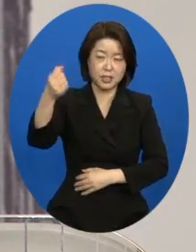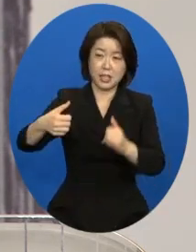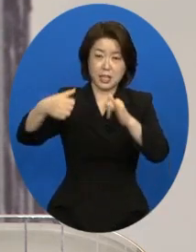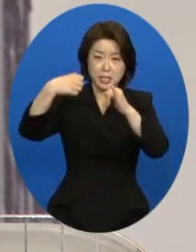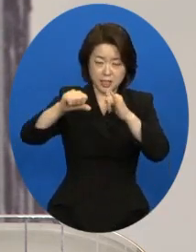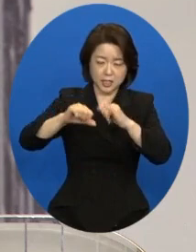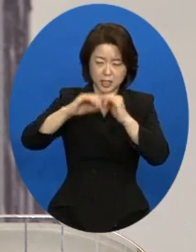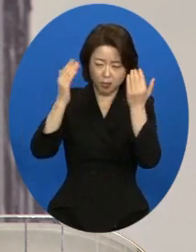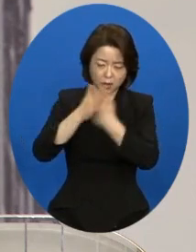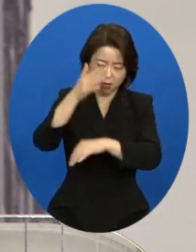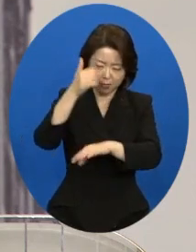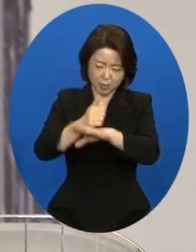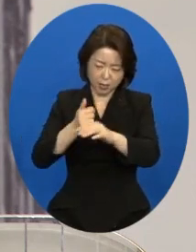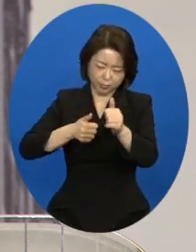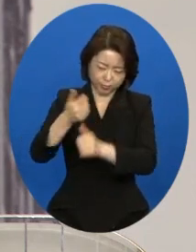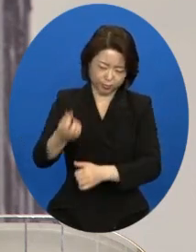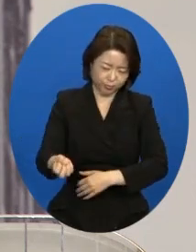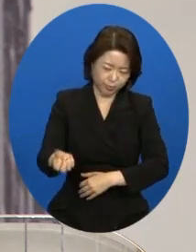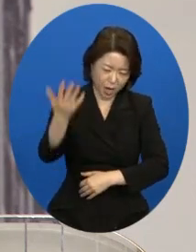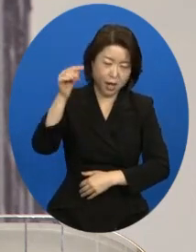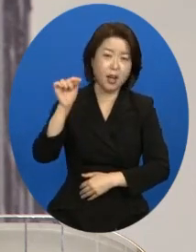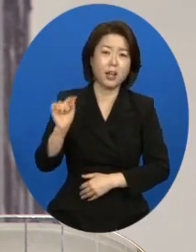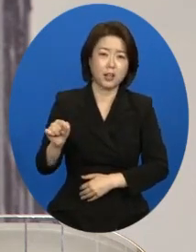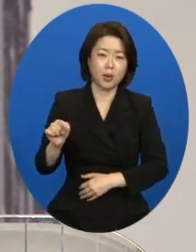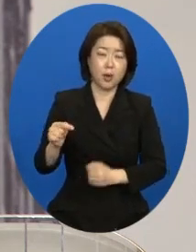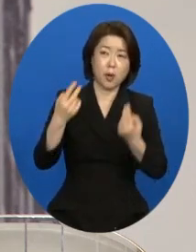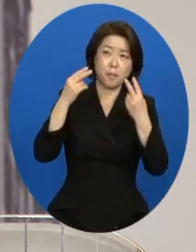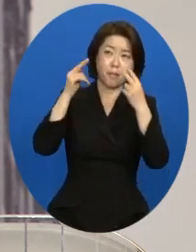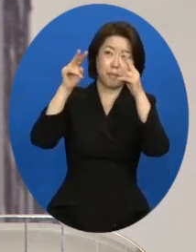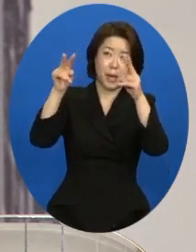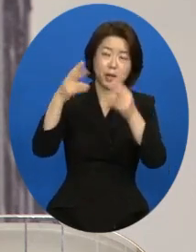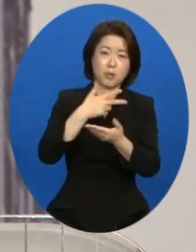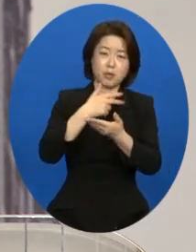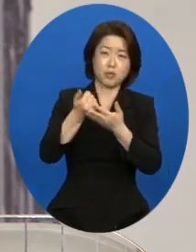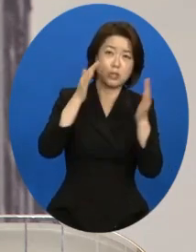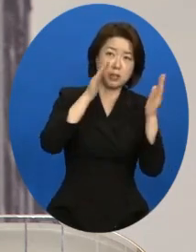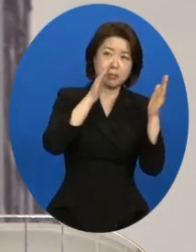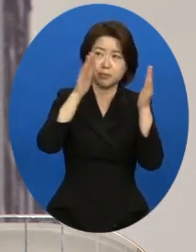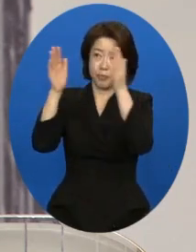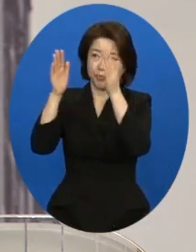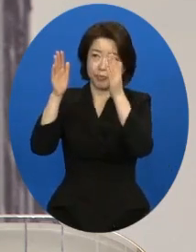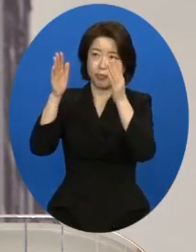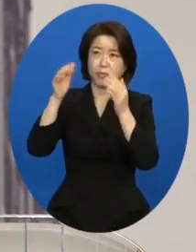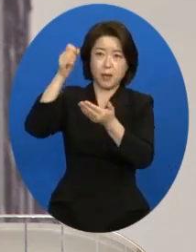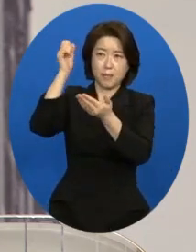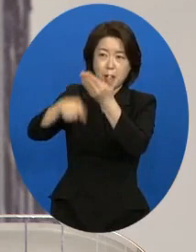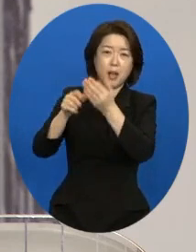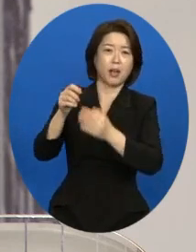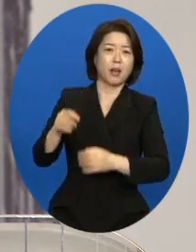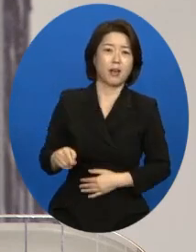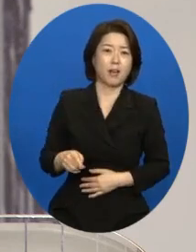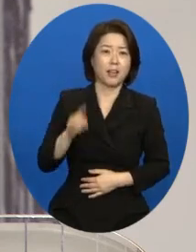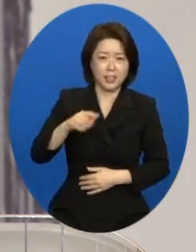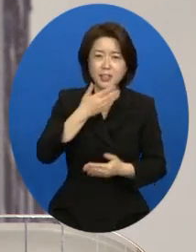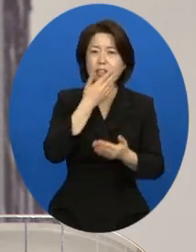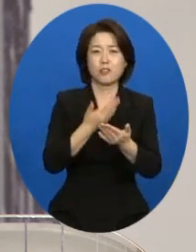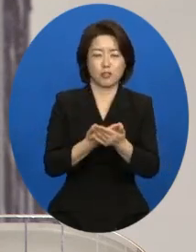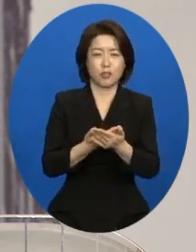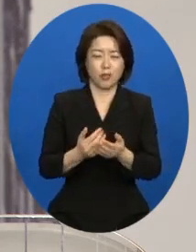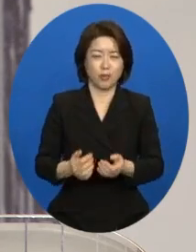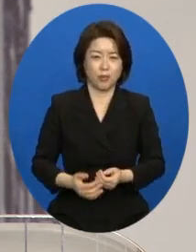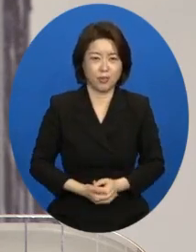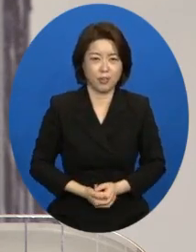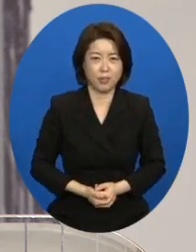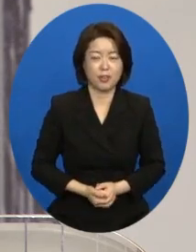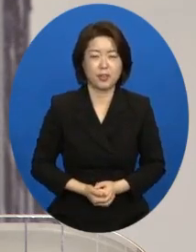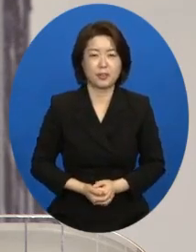결국은 최후 승리를 한다라는 것을 바라보고 주님께 시선을 고정하라. 이것이 핵심인 것이죠.